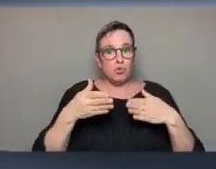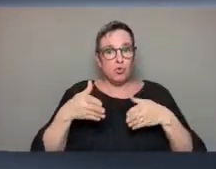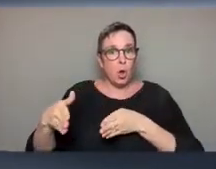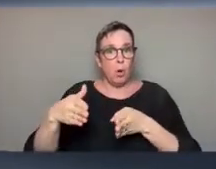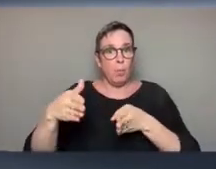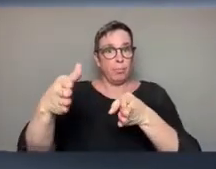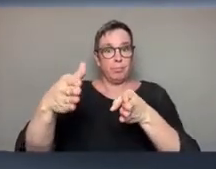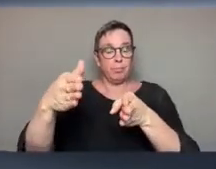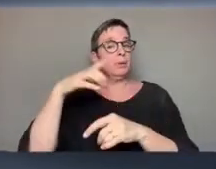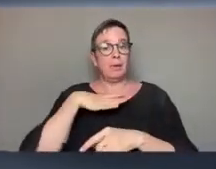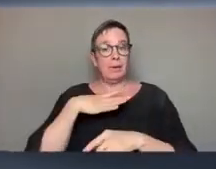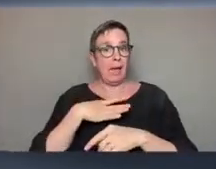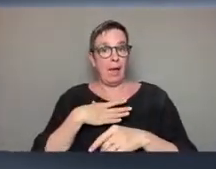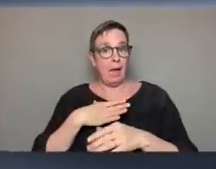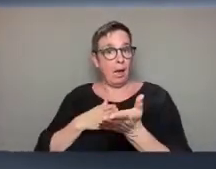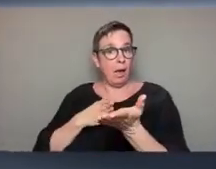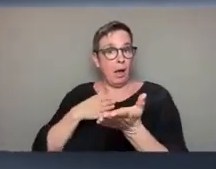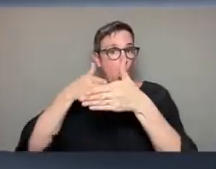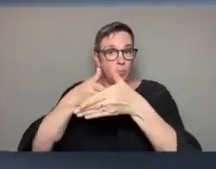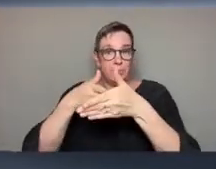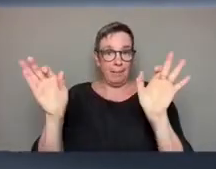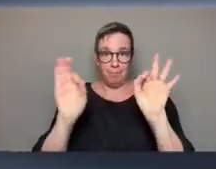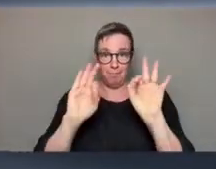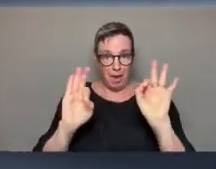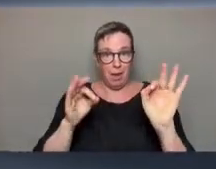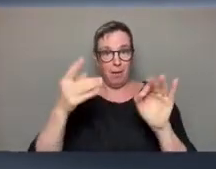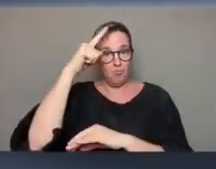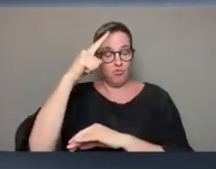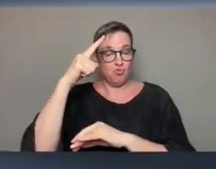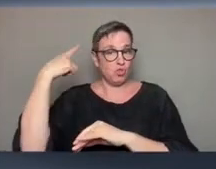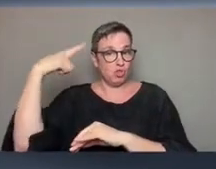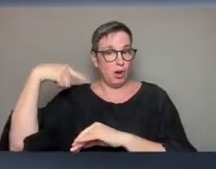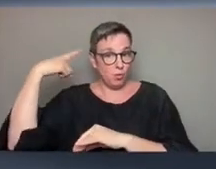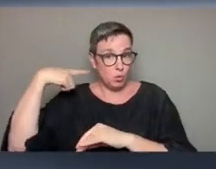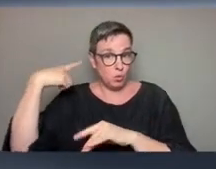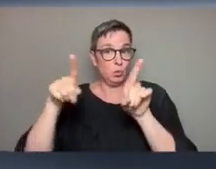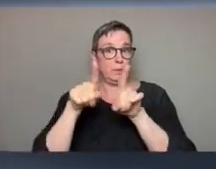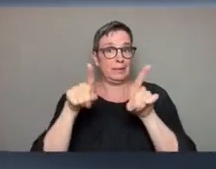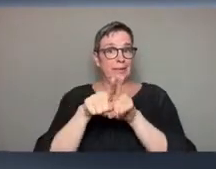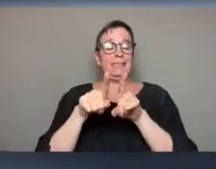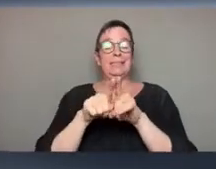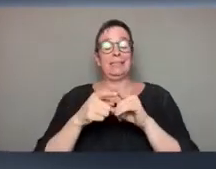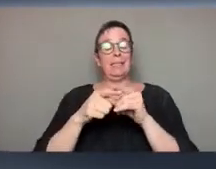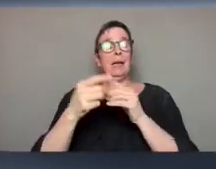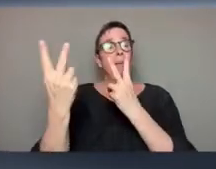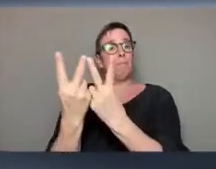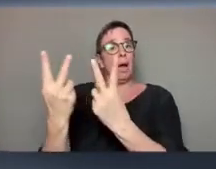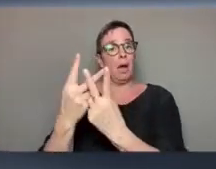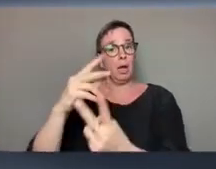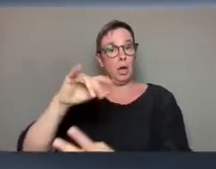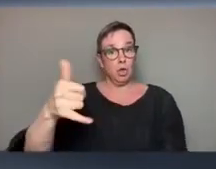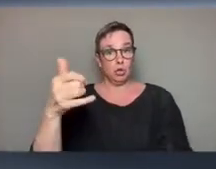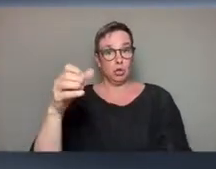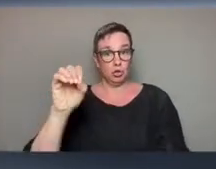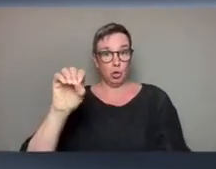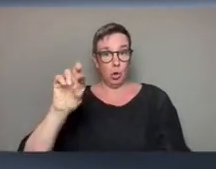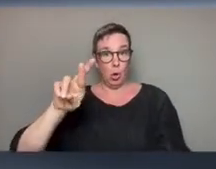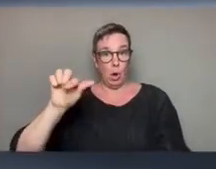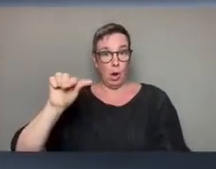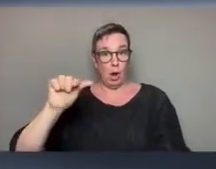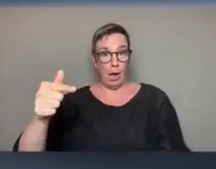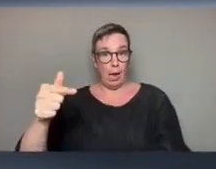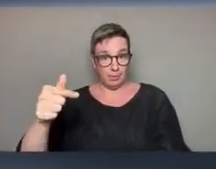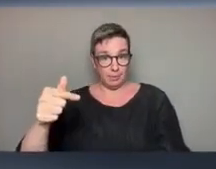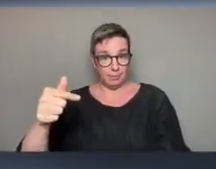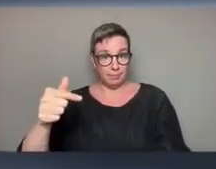Doubs, dans le parc de Chafouz ou encore dans le parc du Jura. Il existe également plusieurs offres en fauteuil